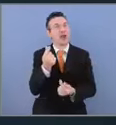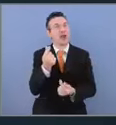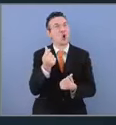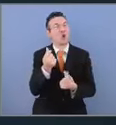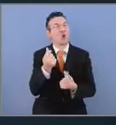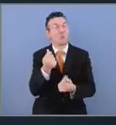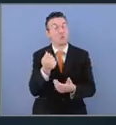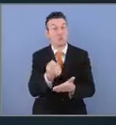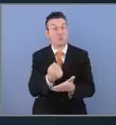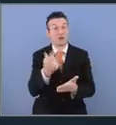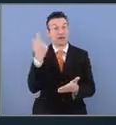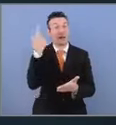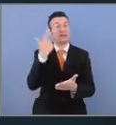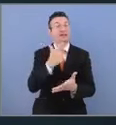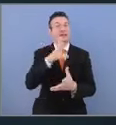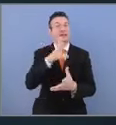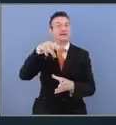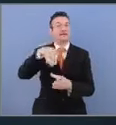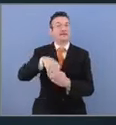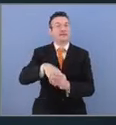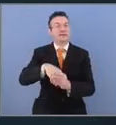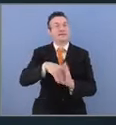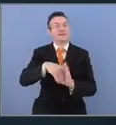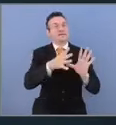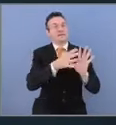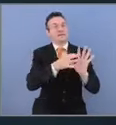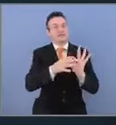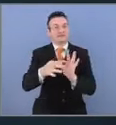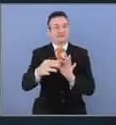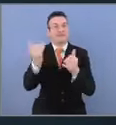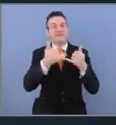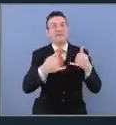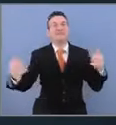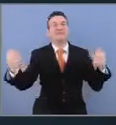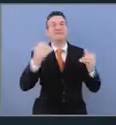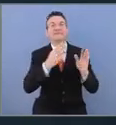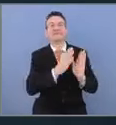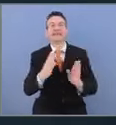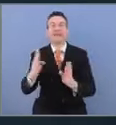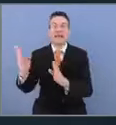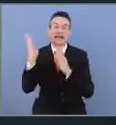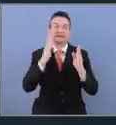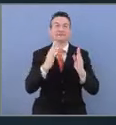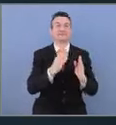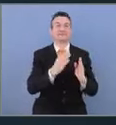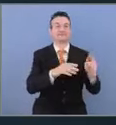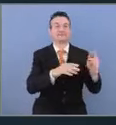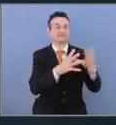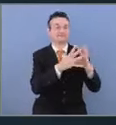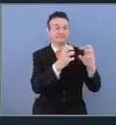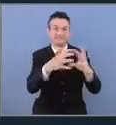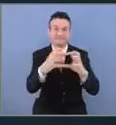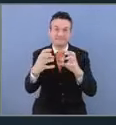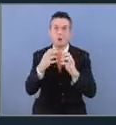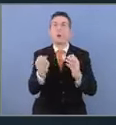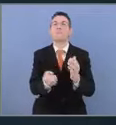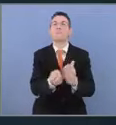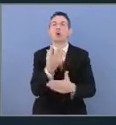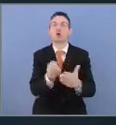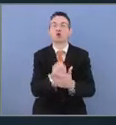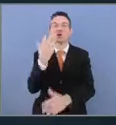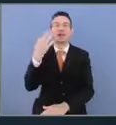di una filiera di soggetti, di prodotti, di eccellenze, di opportunità, quali quelle appunto